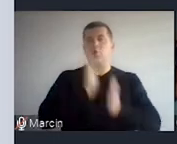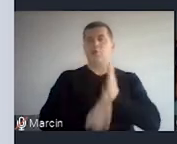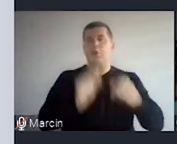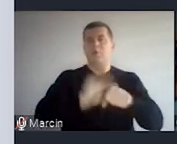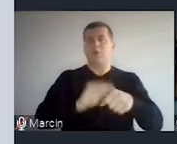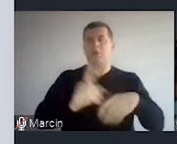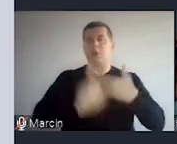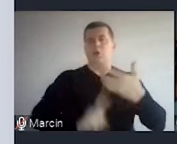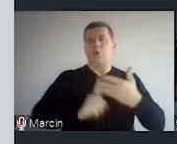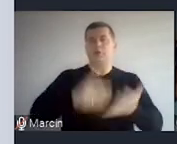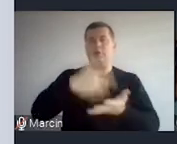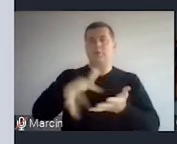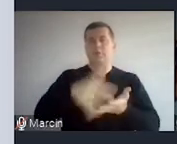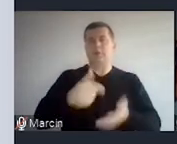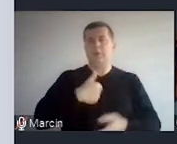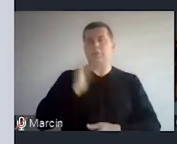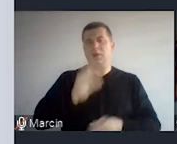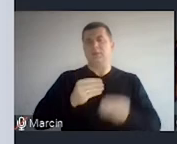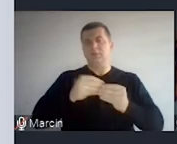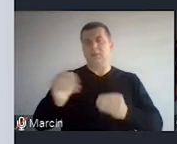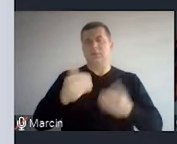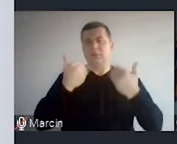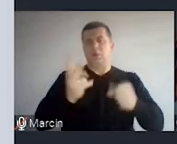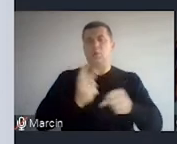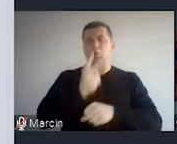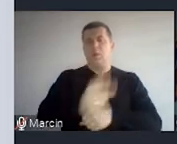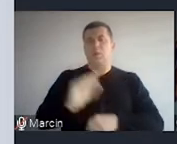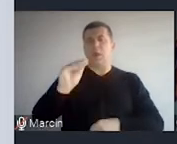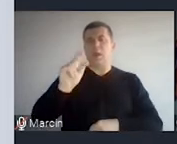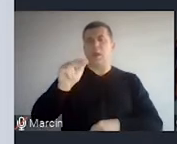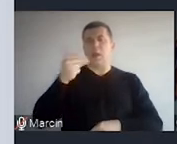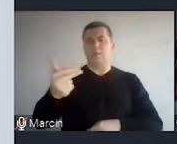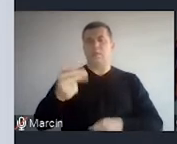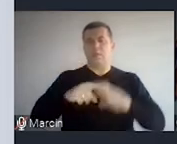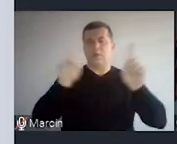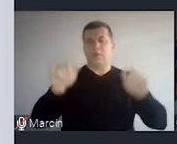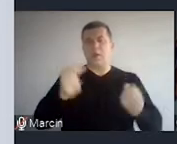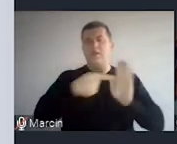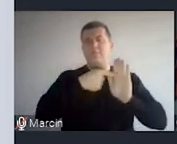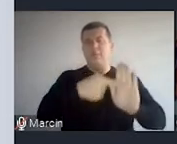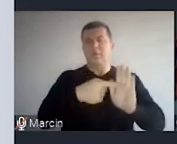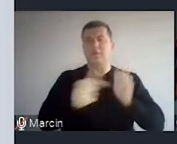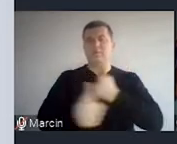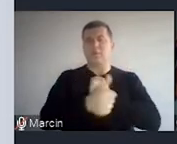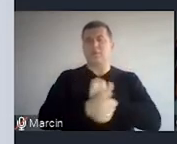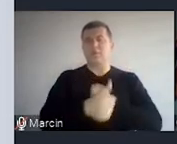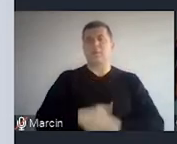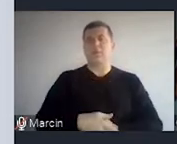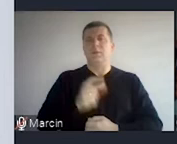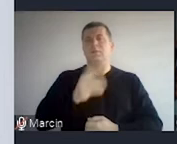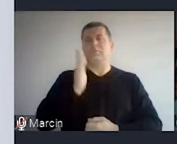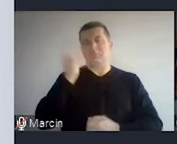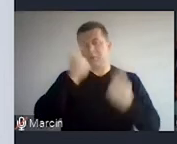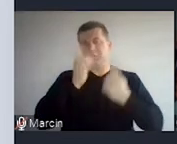rozliczania wydatków. Ja sporo będę Państwu udostępniał ekran z wytycznymi, ponieważ myślę, że tak będzie